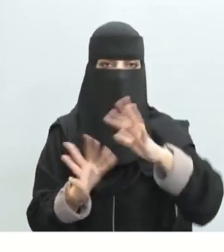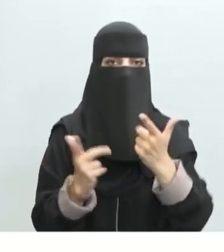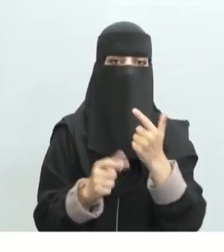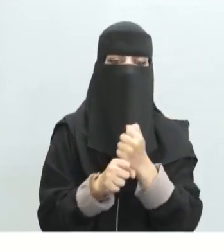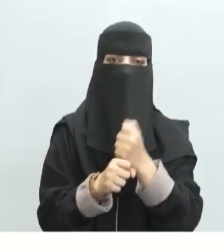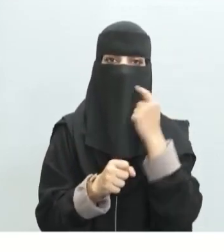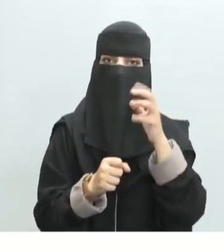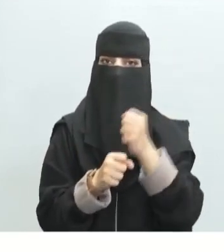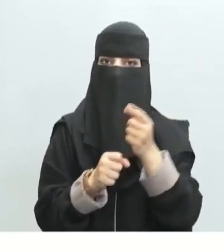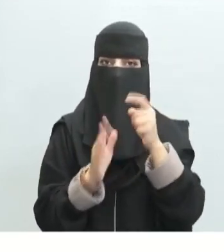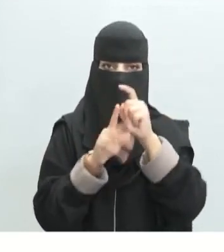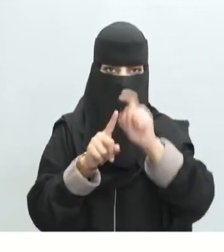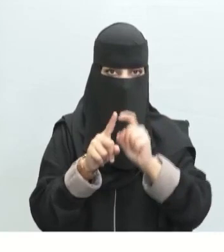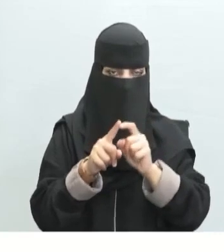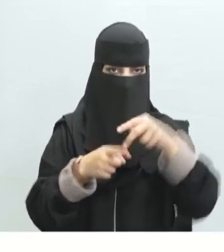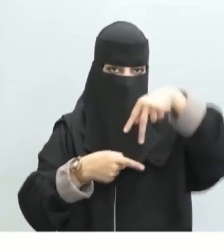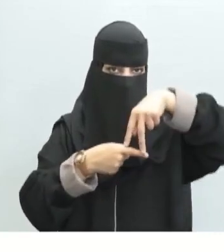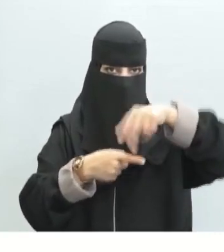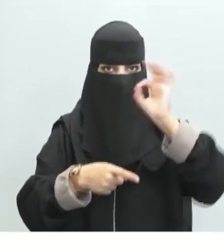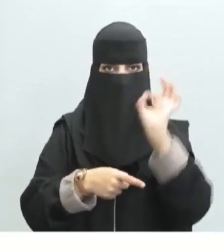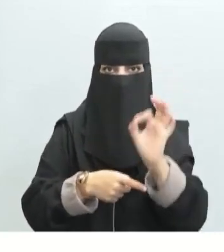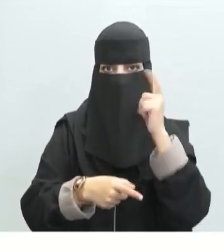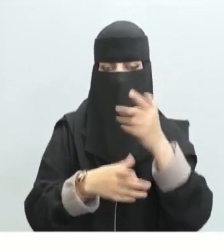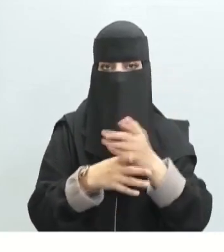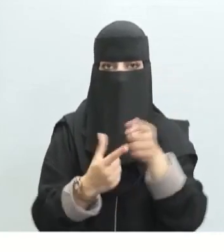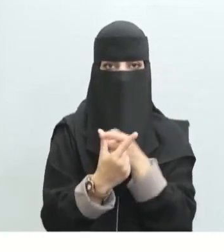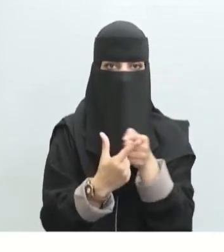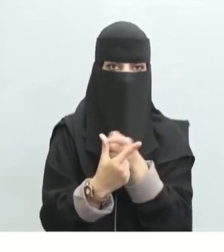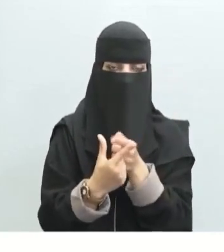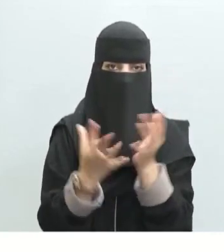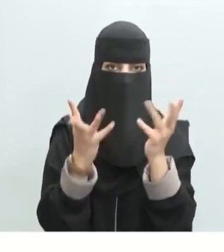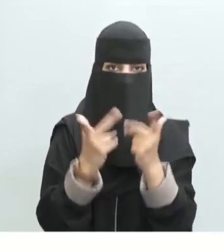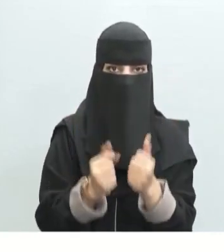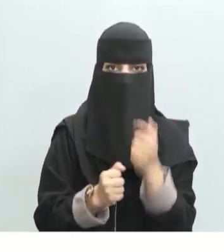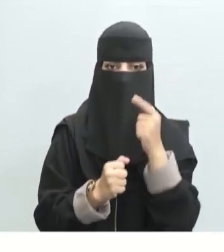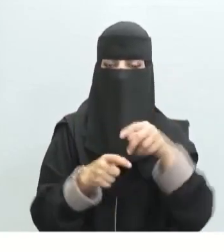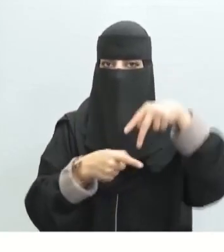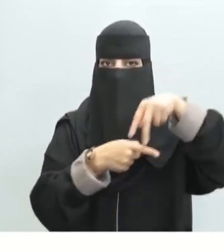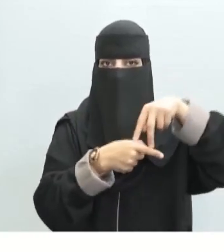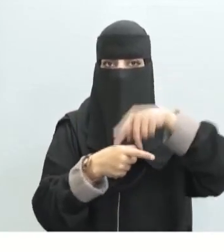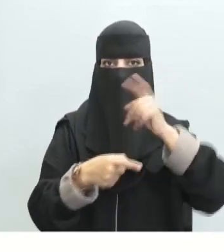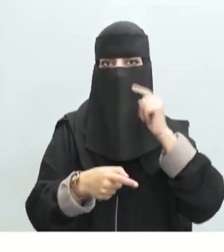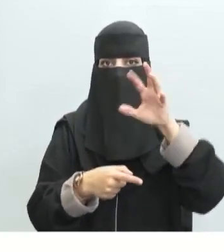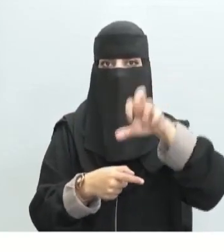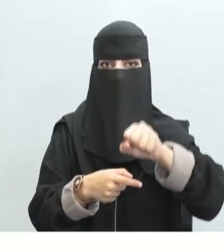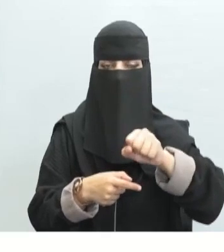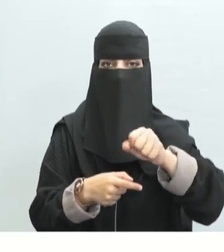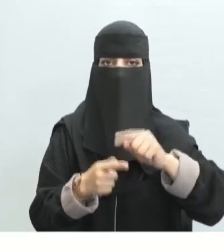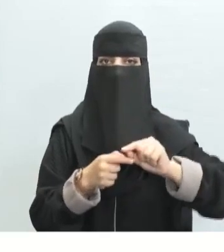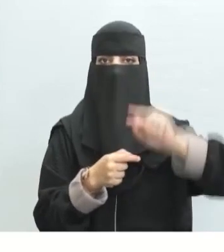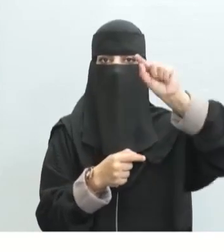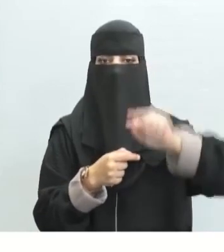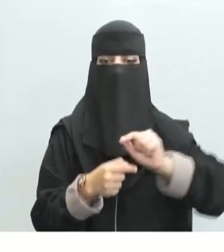هنا استعمال نسبه مثلثيه معينه ما بين قيا هذه الزوايا لايجاد هذا